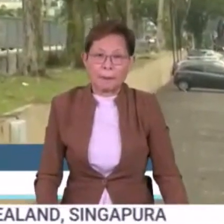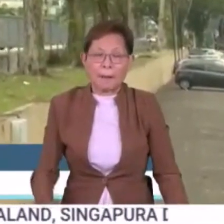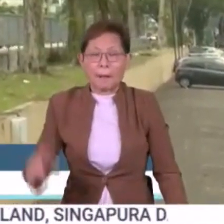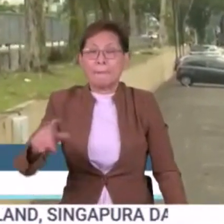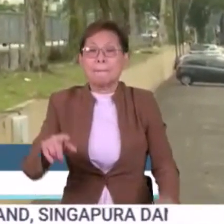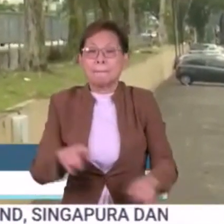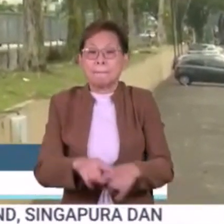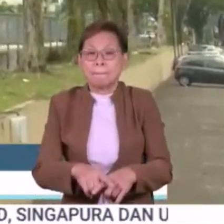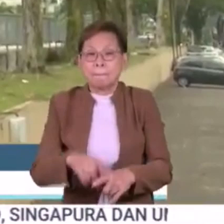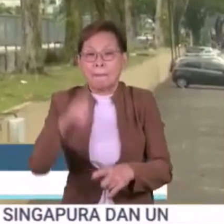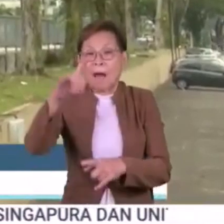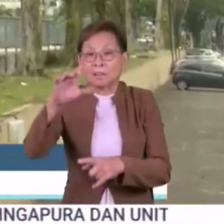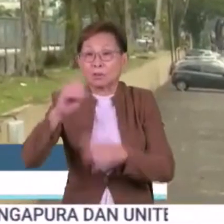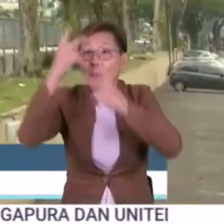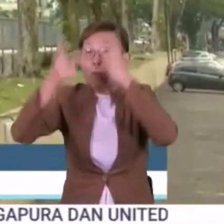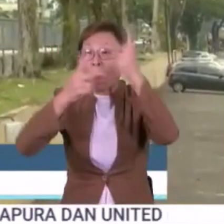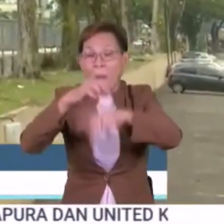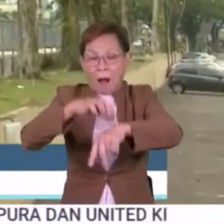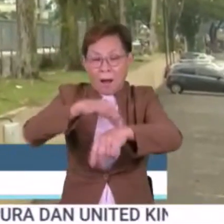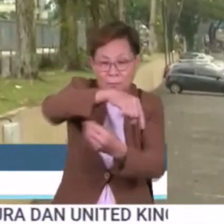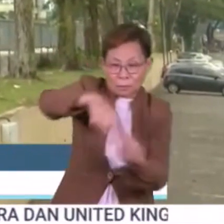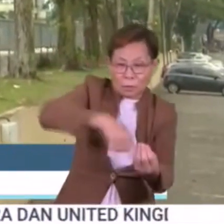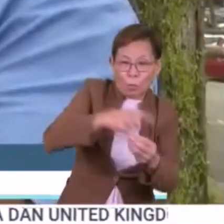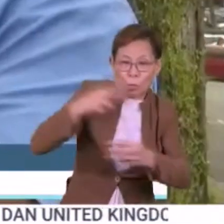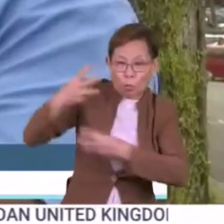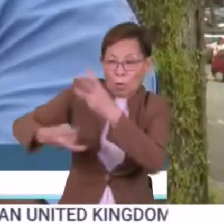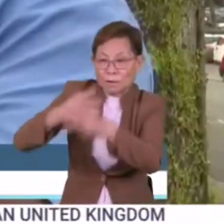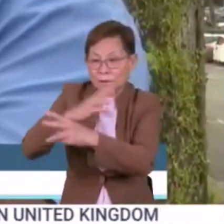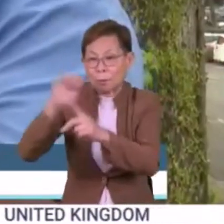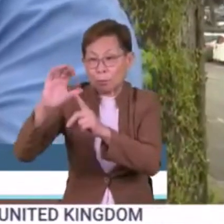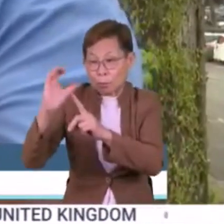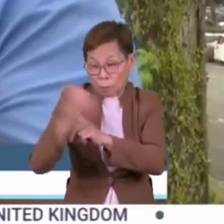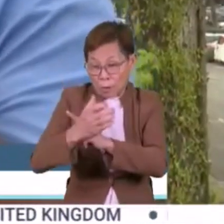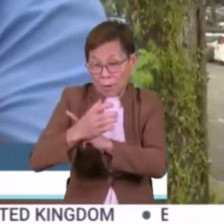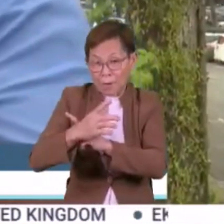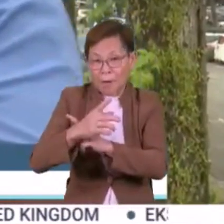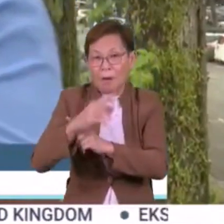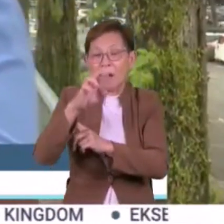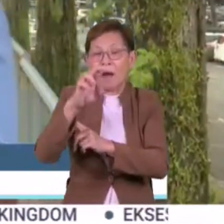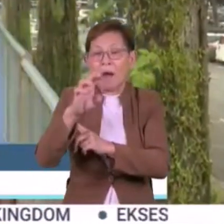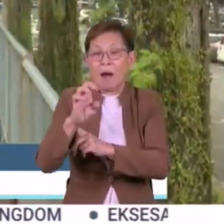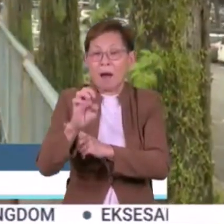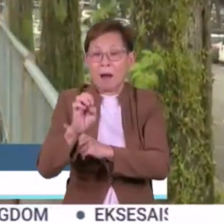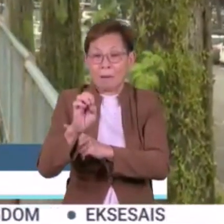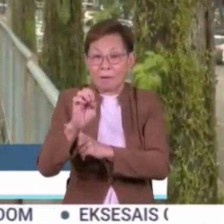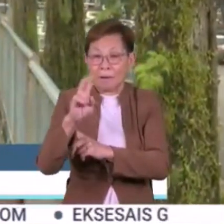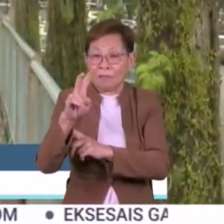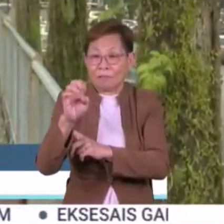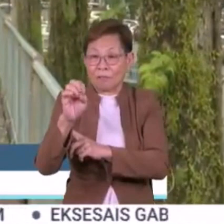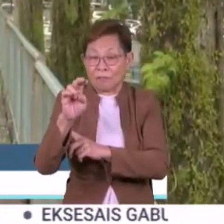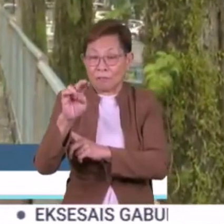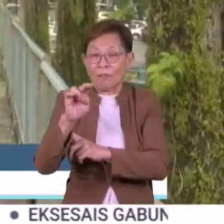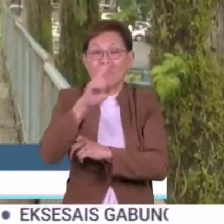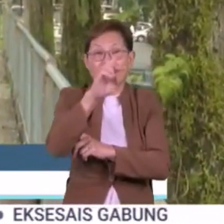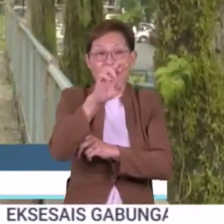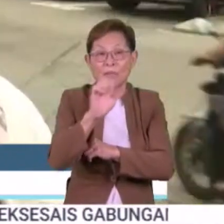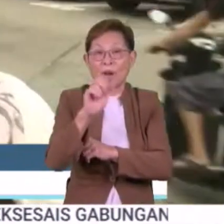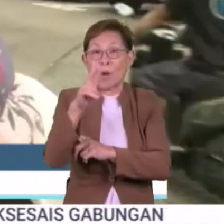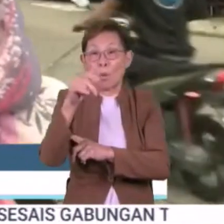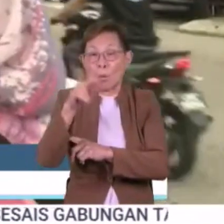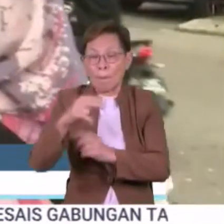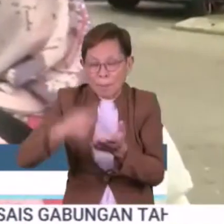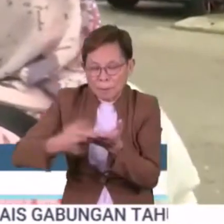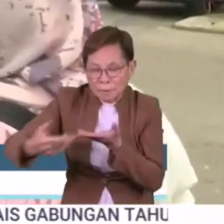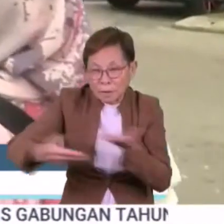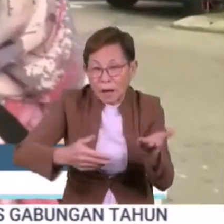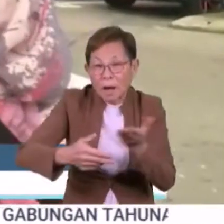Dalam perkembangan sama, Exco Pelancongan Alam Sekitar, Warisan dan Budaya, K. Raven Kumar berkata, perbincangan dengan Jabatan Pendidikan Negeri